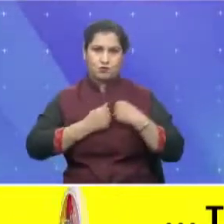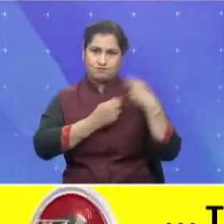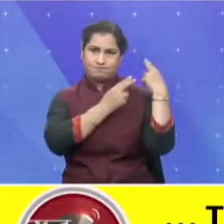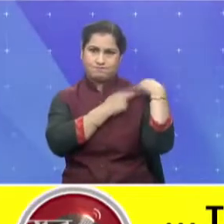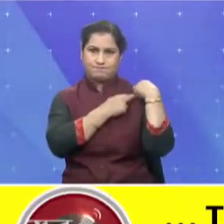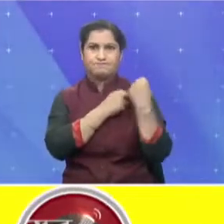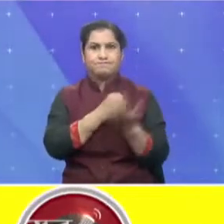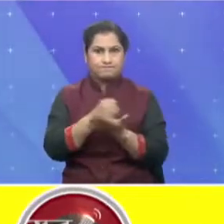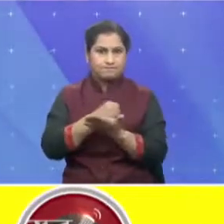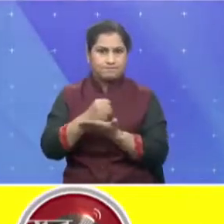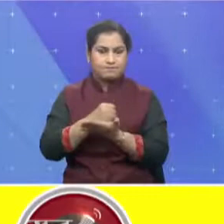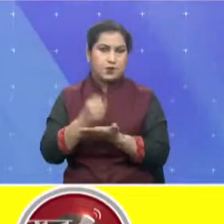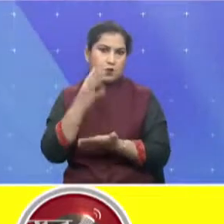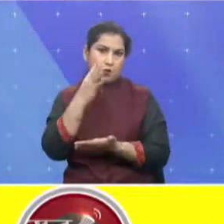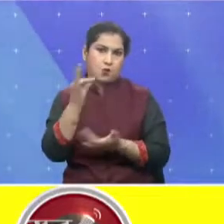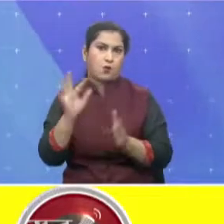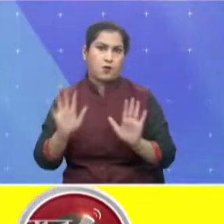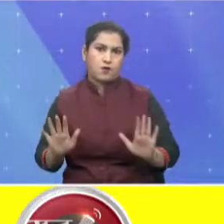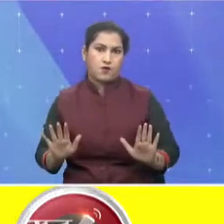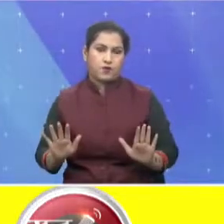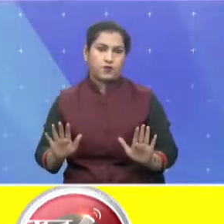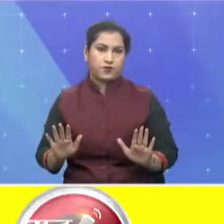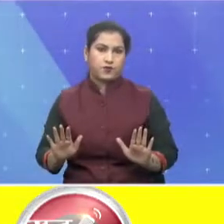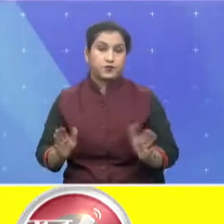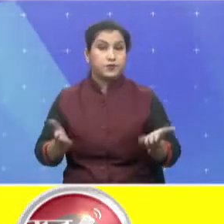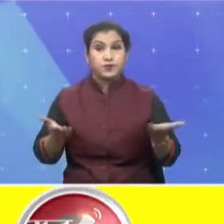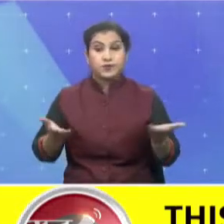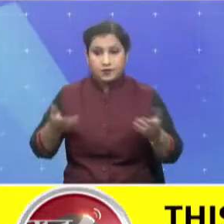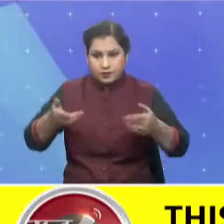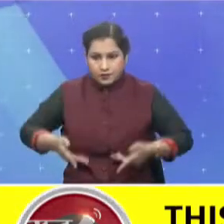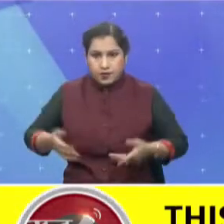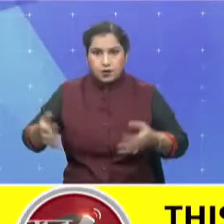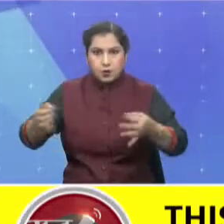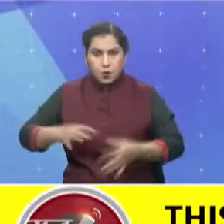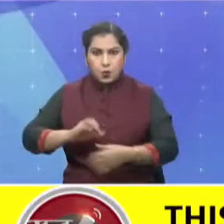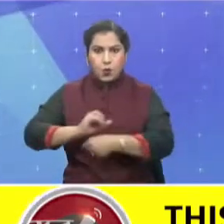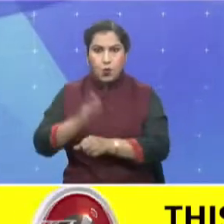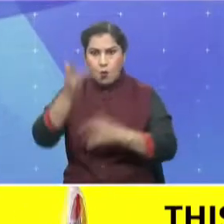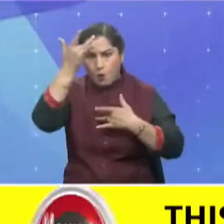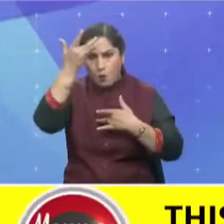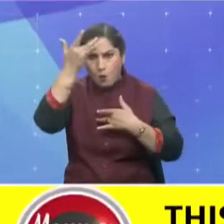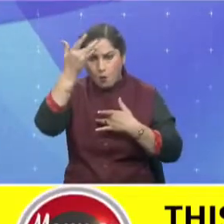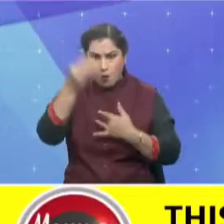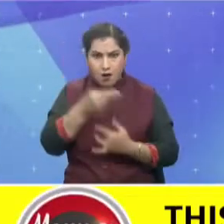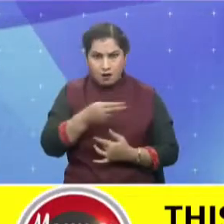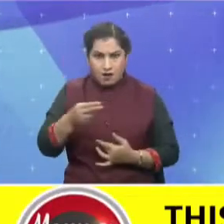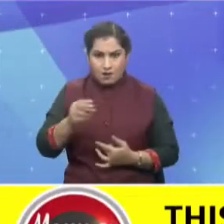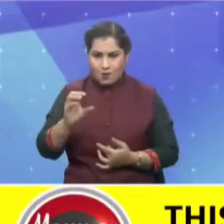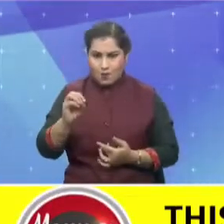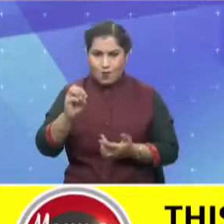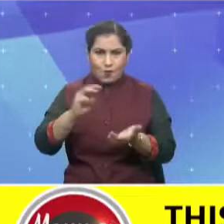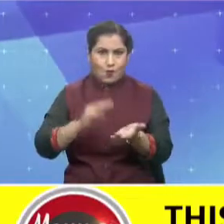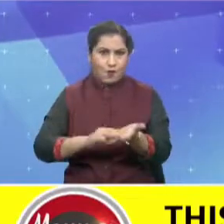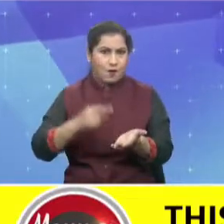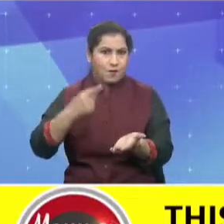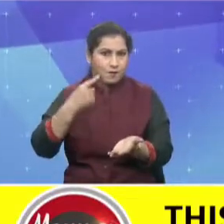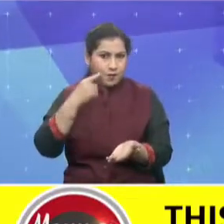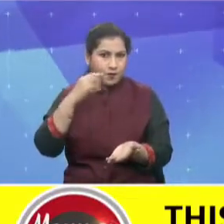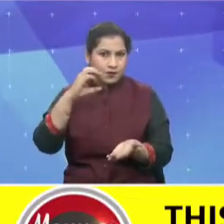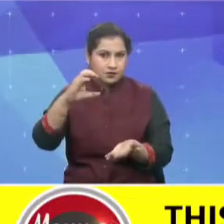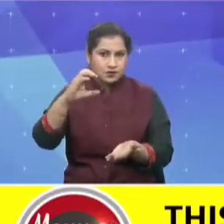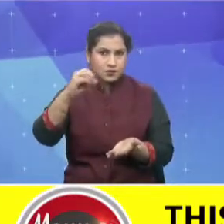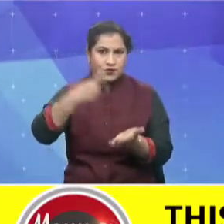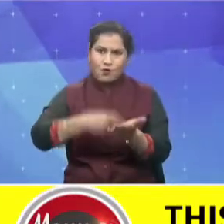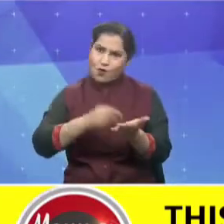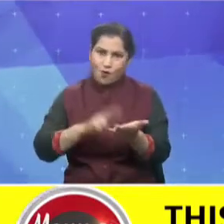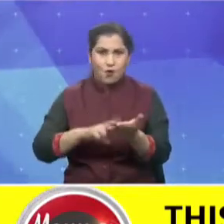प्रयास बहुत महत्वपूर्ण है। ये जो नया ओमिक्रॉन वेरिएंट आया है, उसका